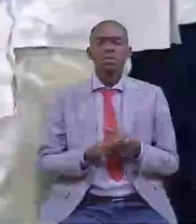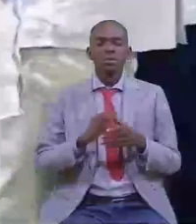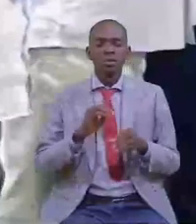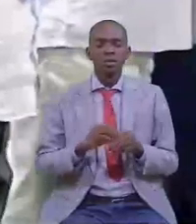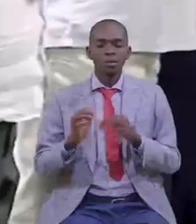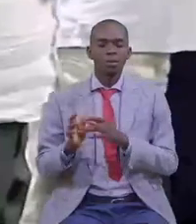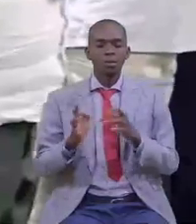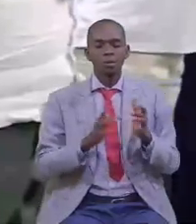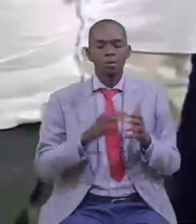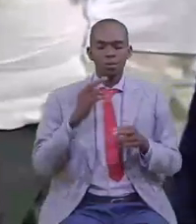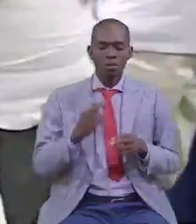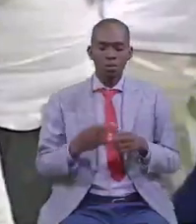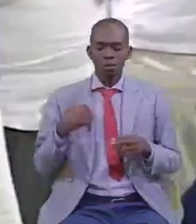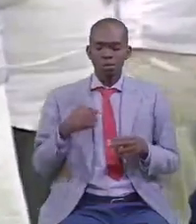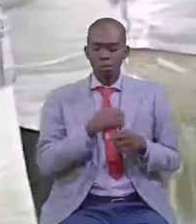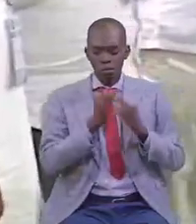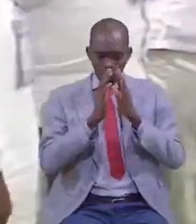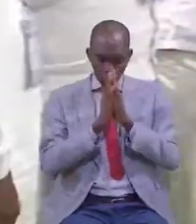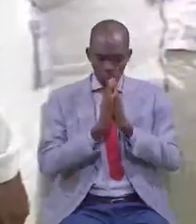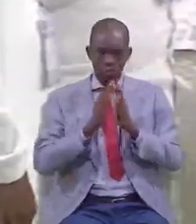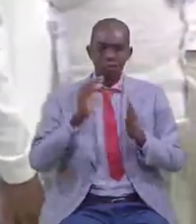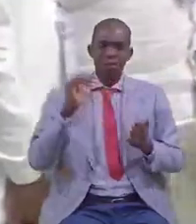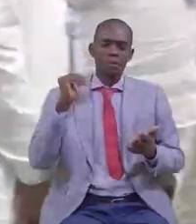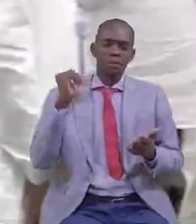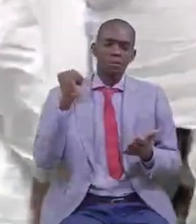Au nom de Jésus, nous prions.